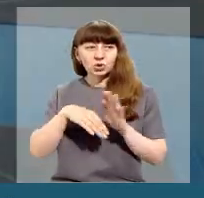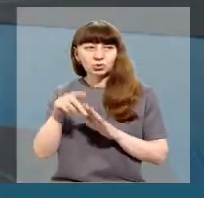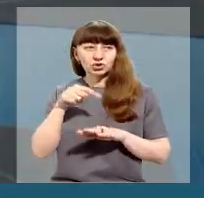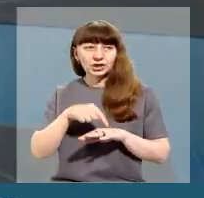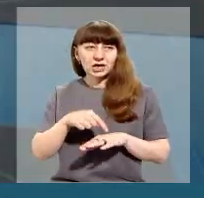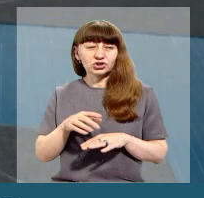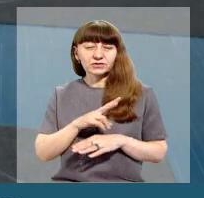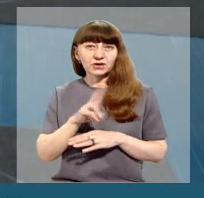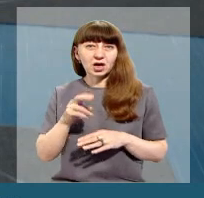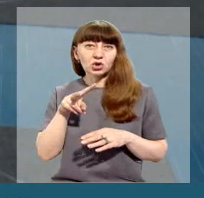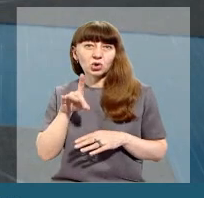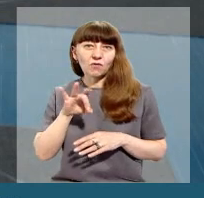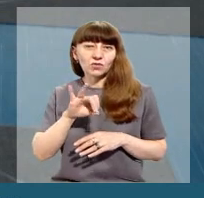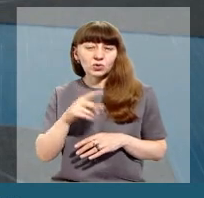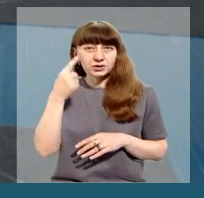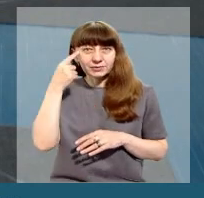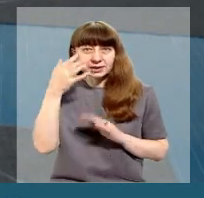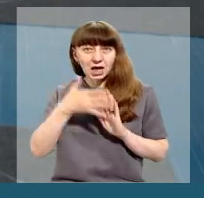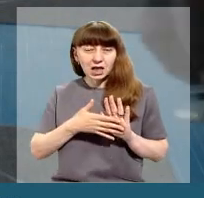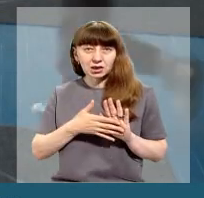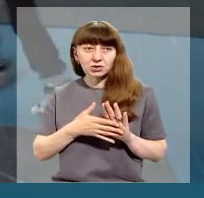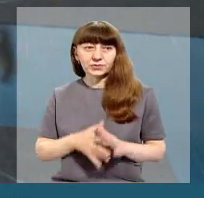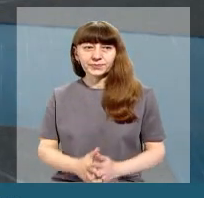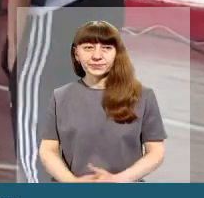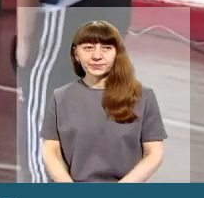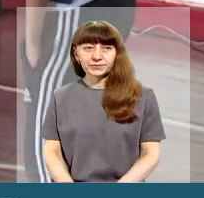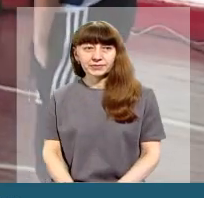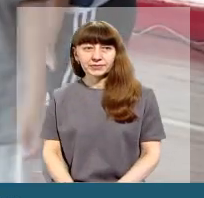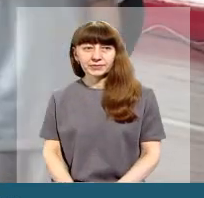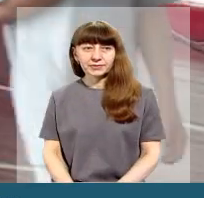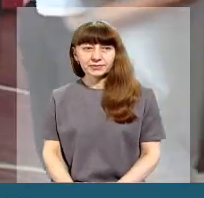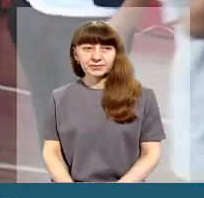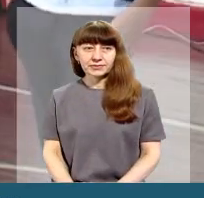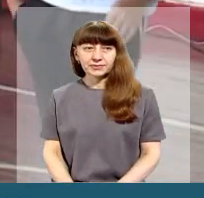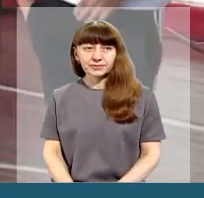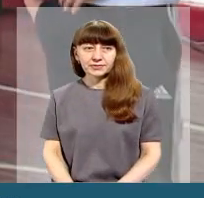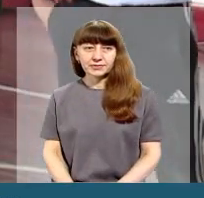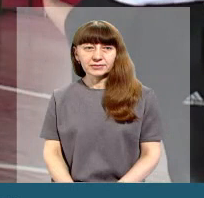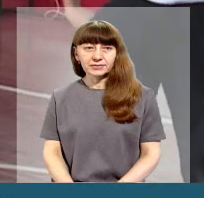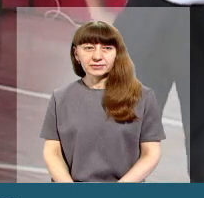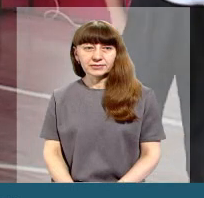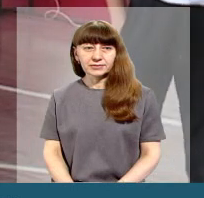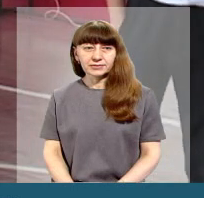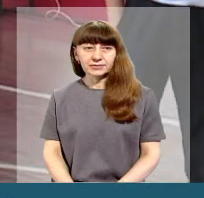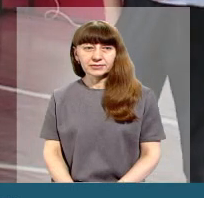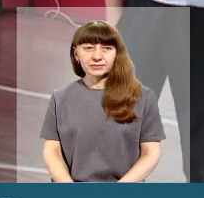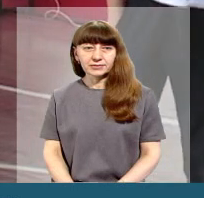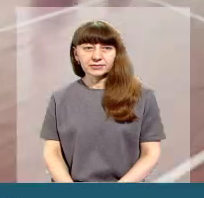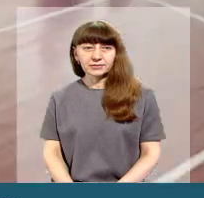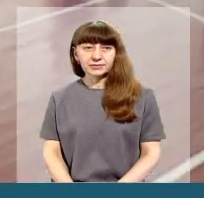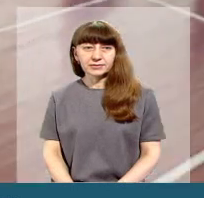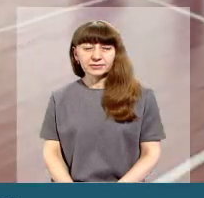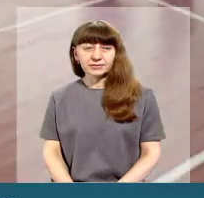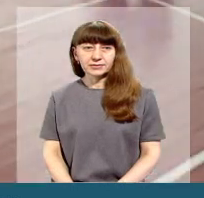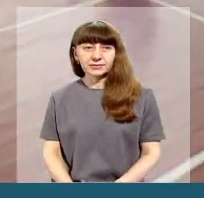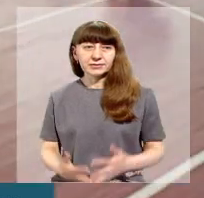качества, такие как ловкость, смекалку и мелкую моторику, отмечает главный тренер Федоровского района Оскар Дасанов.